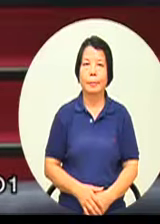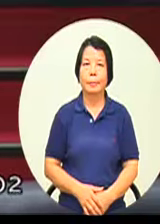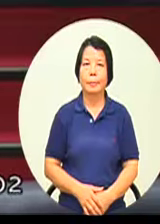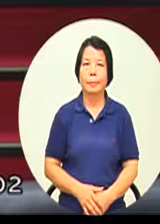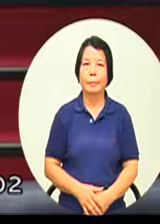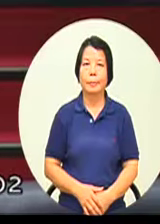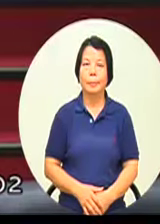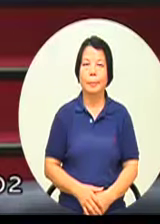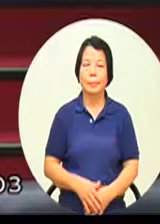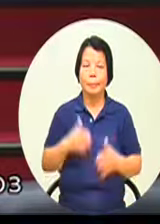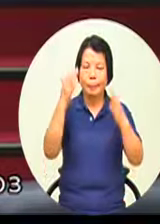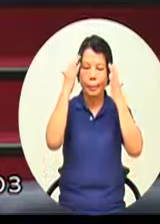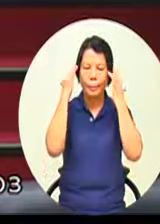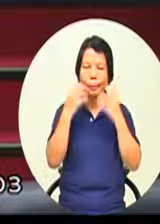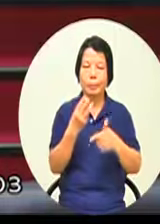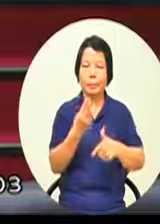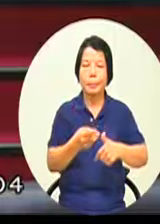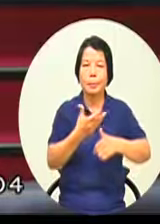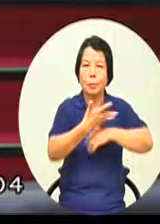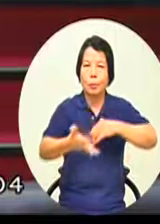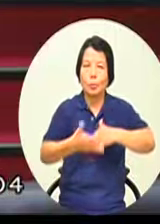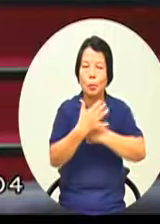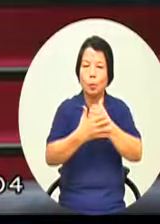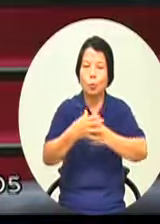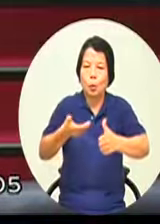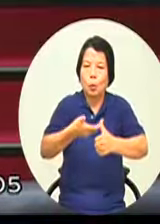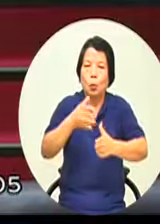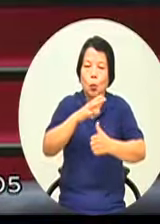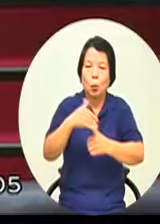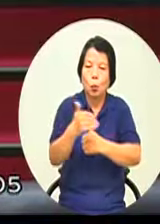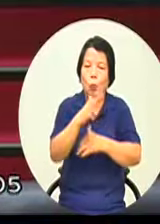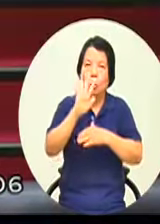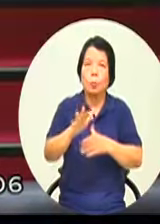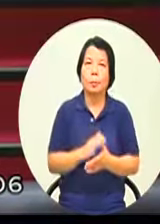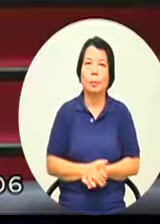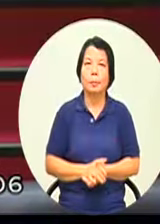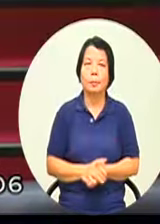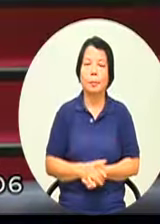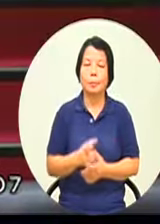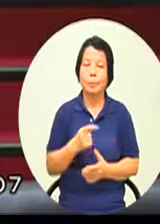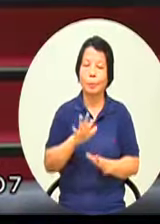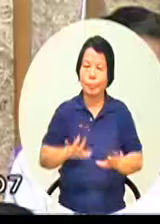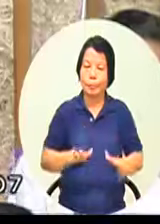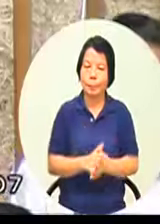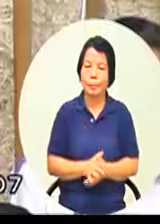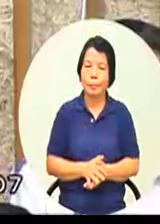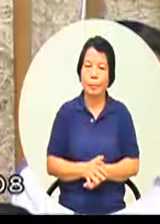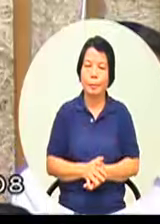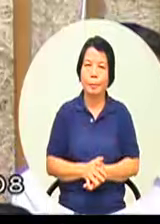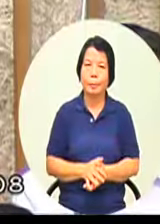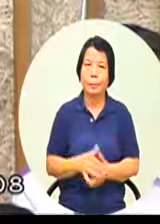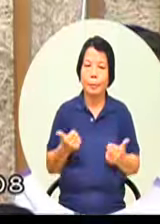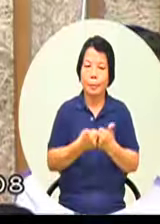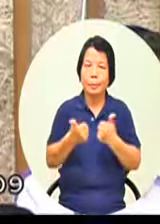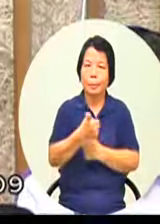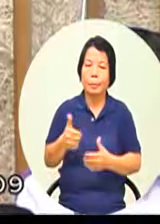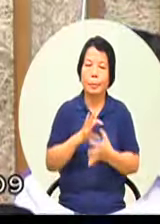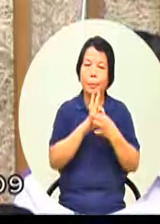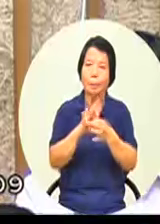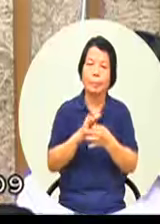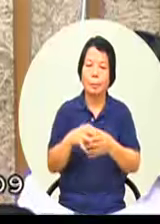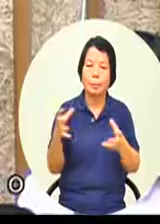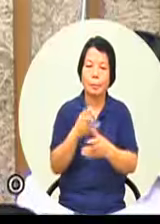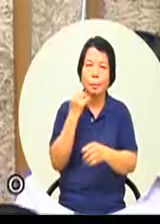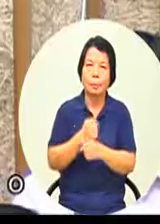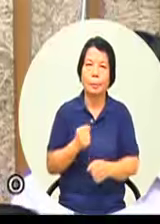们有男子先去保育呢。 是，我想这个部分我想可以跟看议员这边，如果说有一些相关的合作，